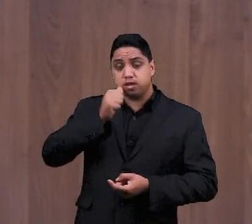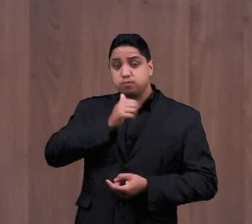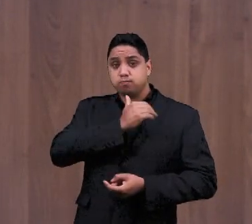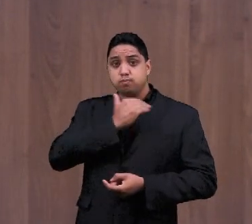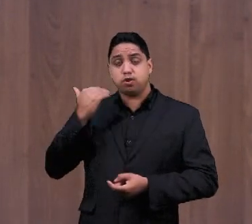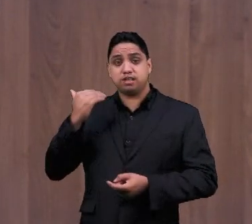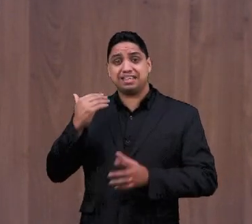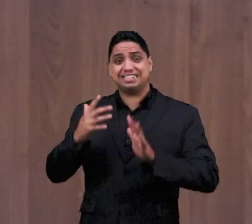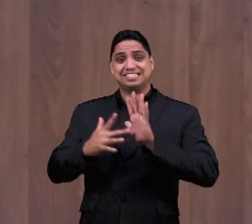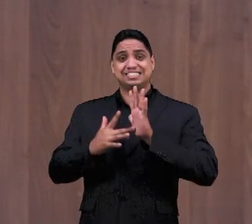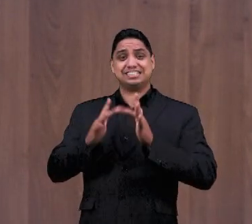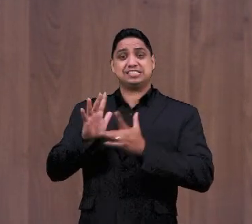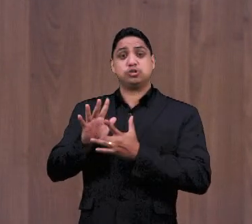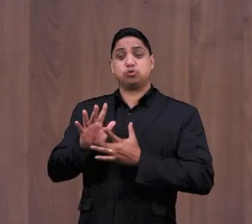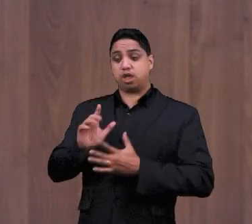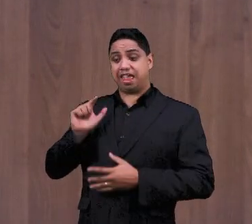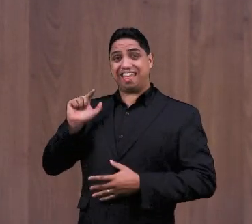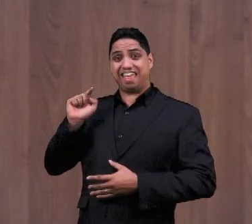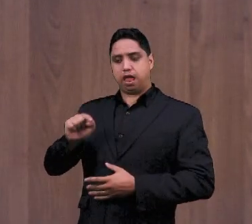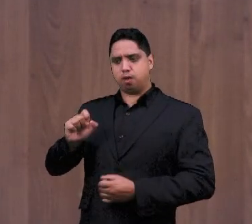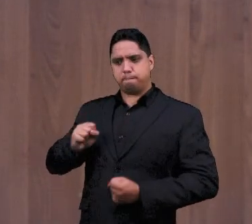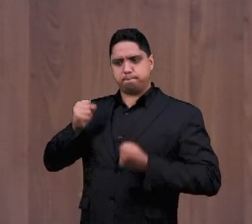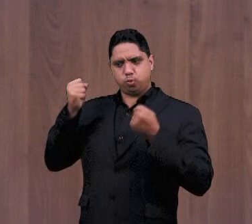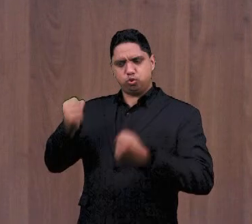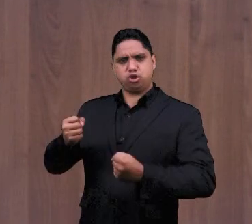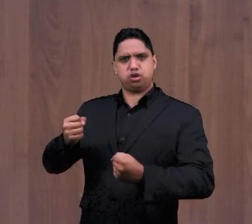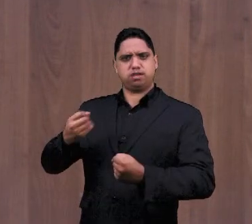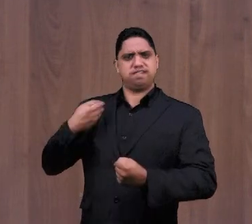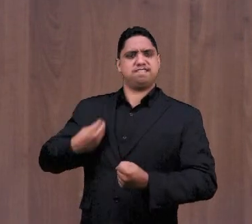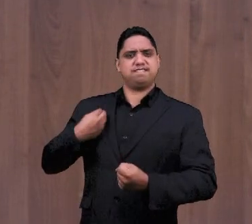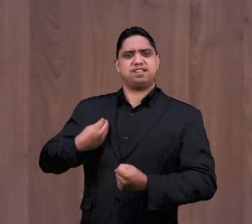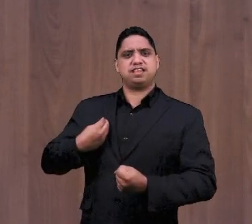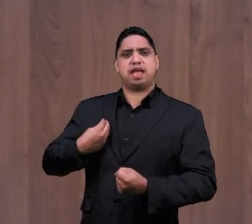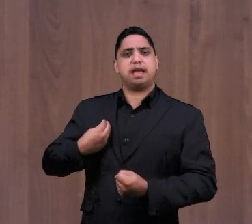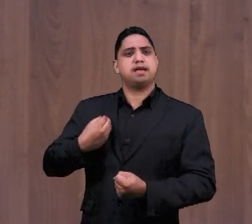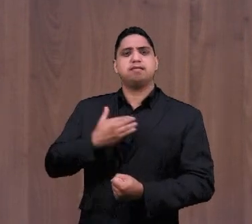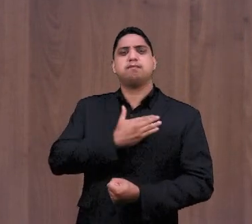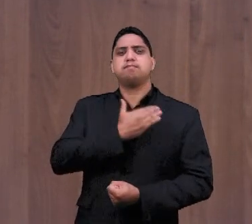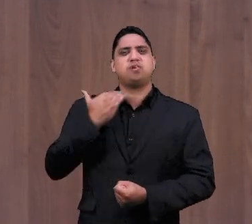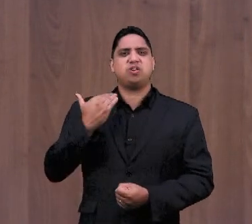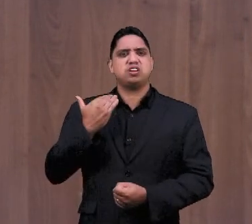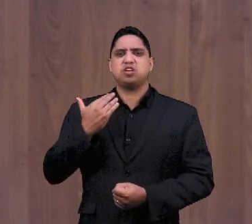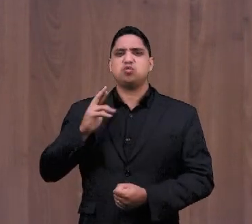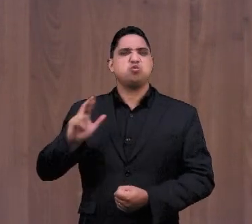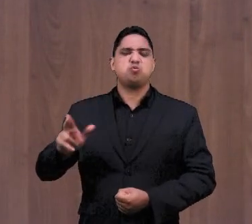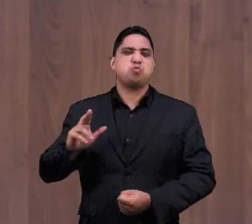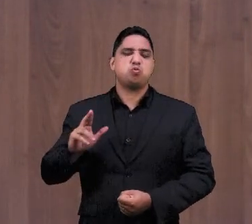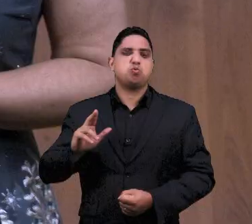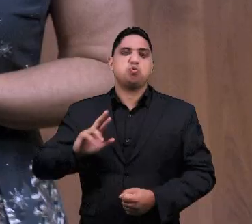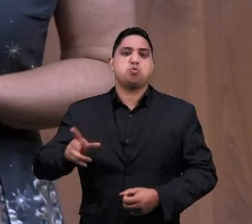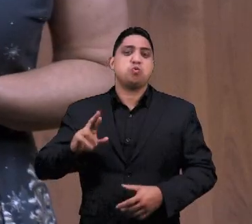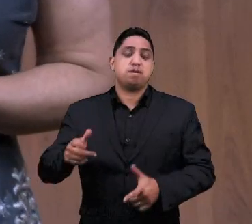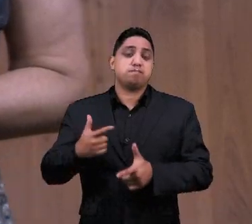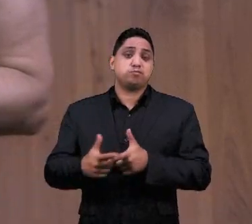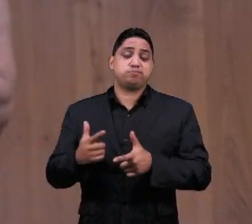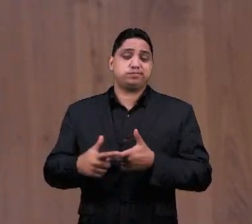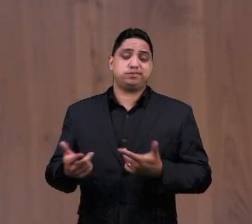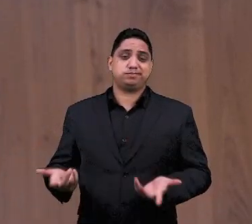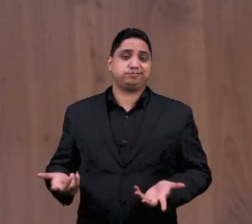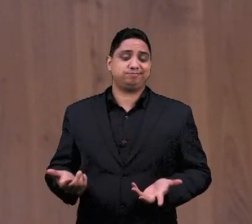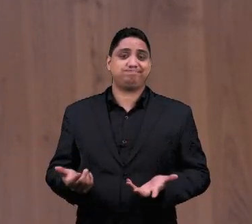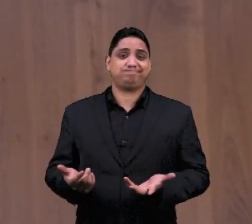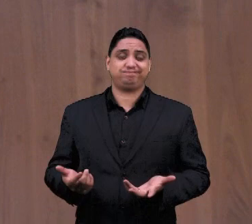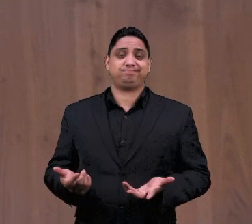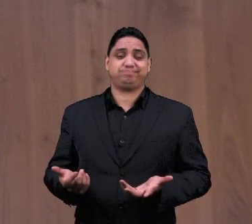morte. Mais pour Jésus, qui est celui qui donne la vie et a tout le pouvoir, la mort n'est pas un problème.